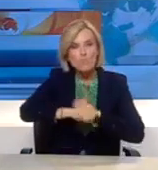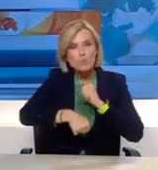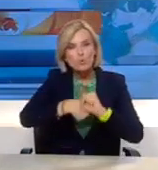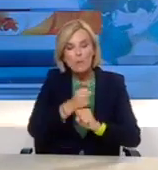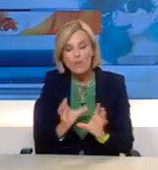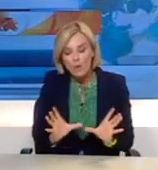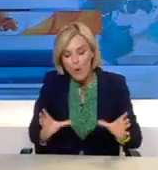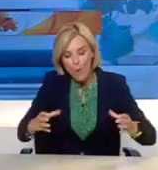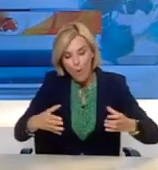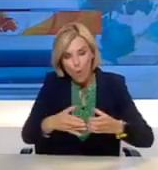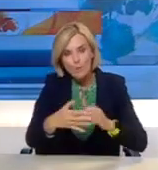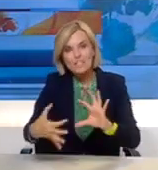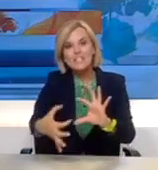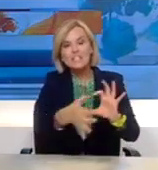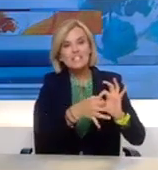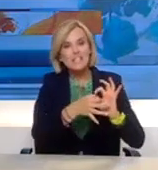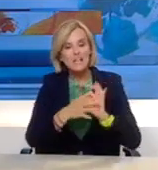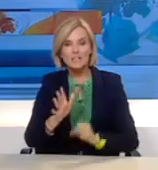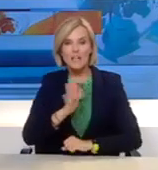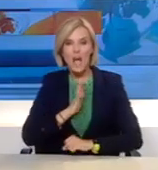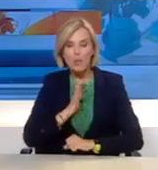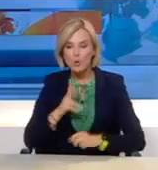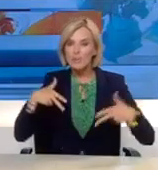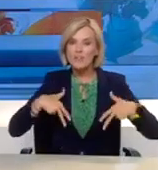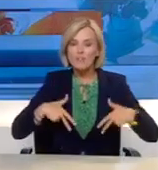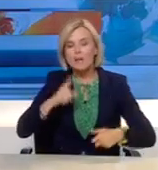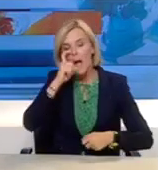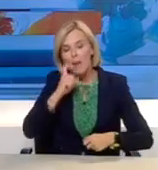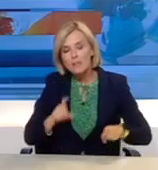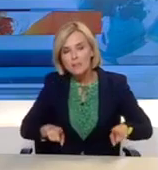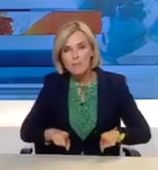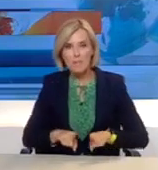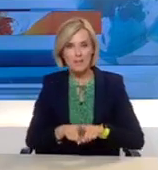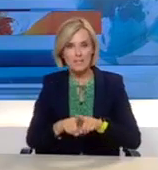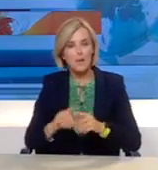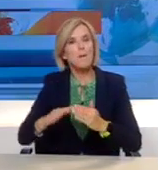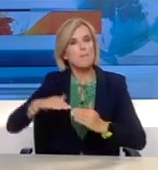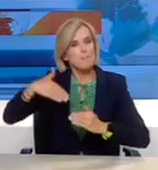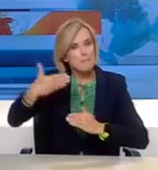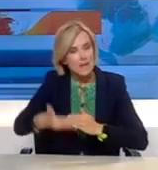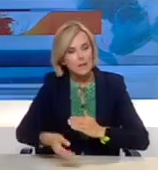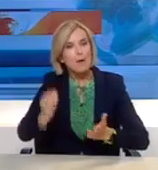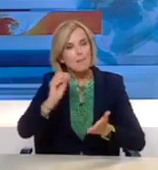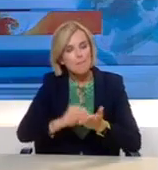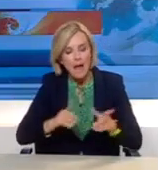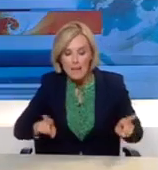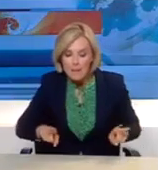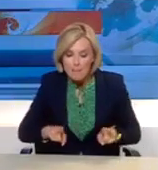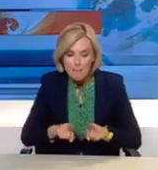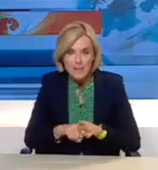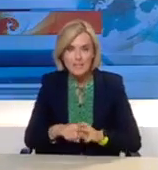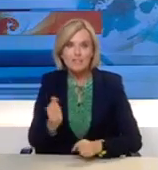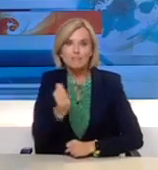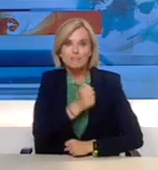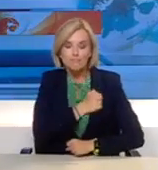κοινή και η συνεργασία πολιτών και πολιτείας απολύτως απαραίτητη. Και στα επόμενα βήματα εμπλεκόμαστε όλοι. Γιατί όσο πιο